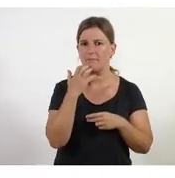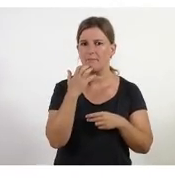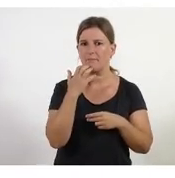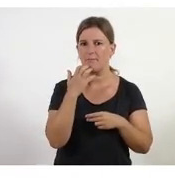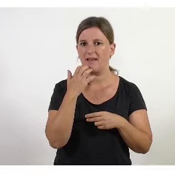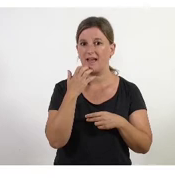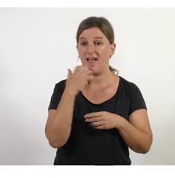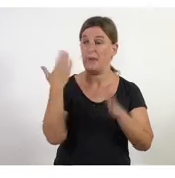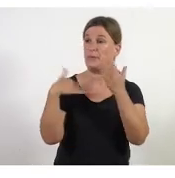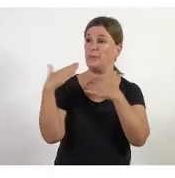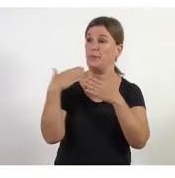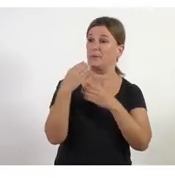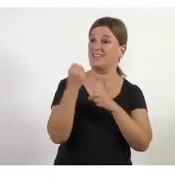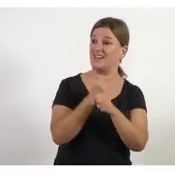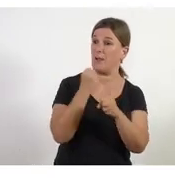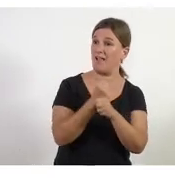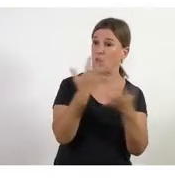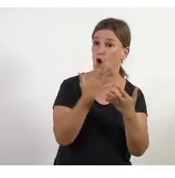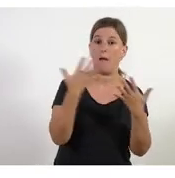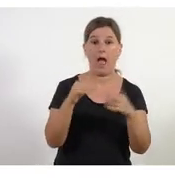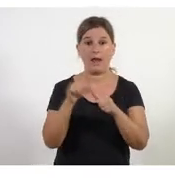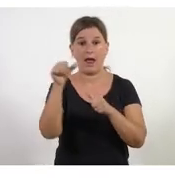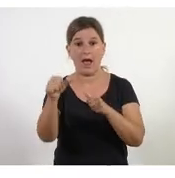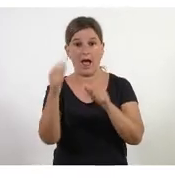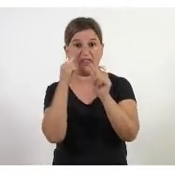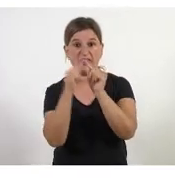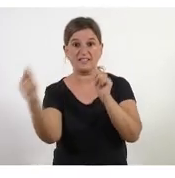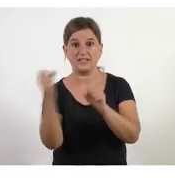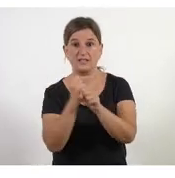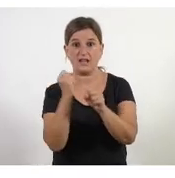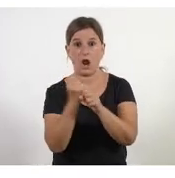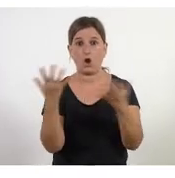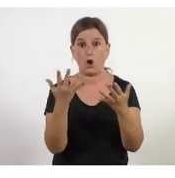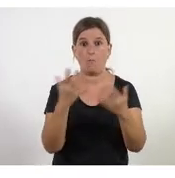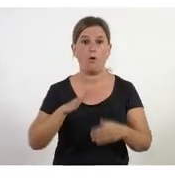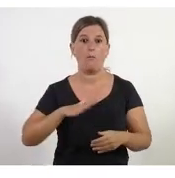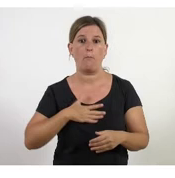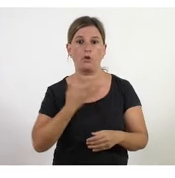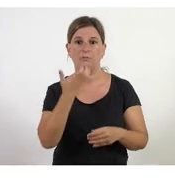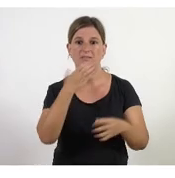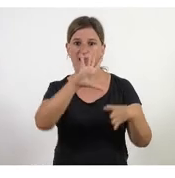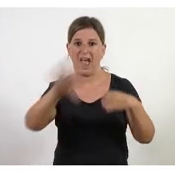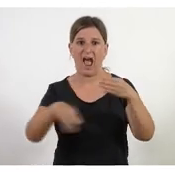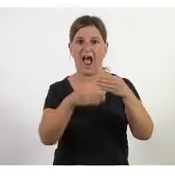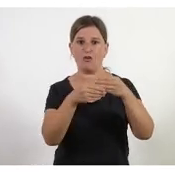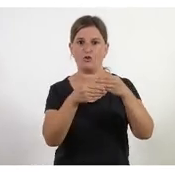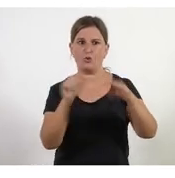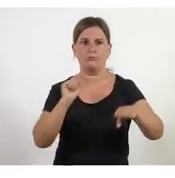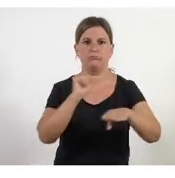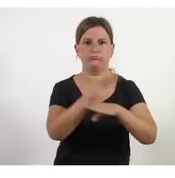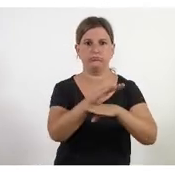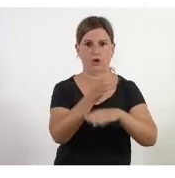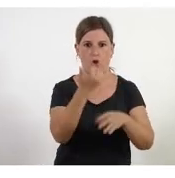fer-les dintre d'un entorn de teletreball, pot ser el punt de no enviar fitxers adjunts als correus.